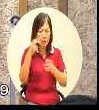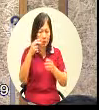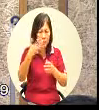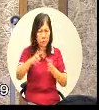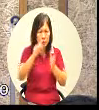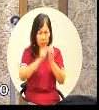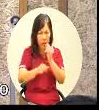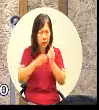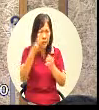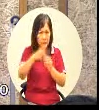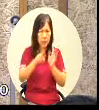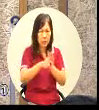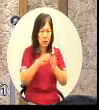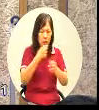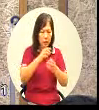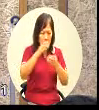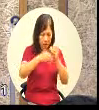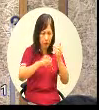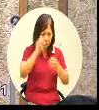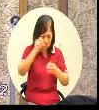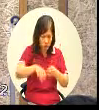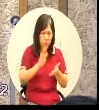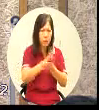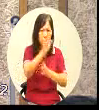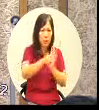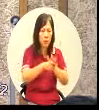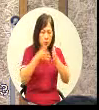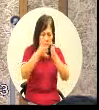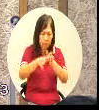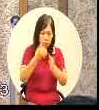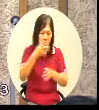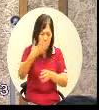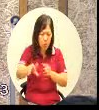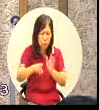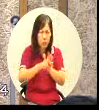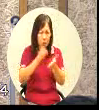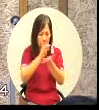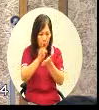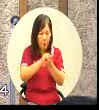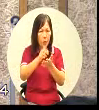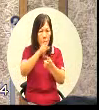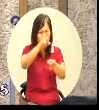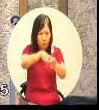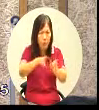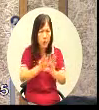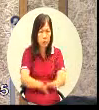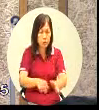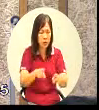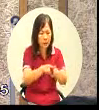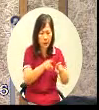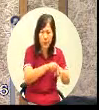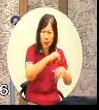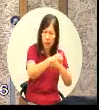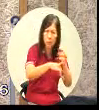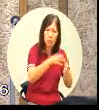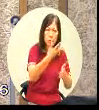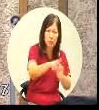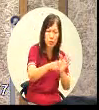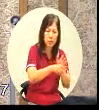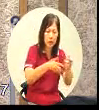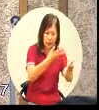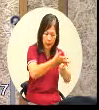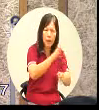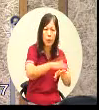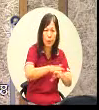例通过以后，我们目前针对这一个再生水的使用，主要就是从我们目前的民生用水这边来做供